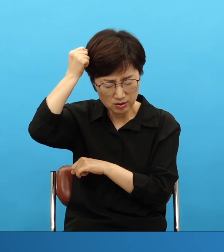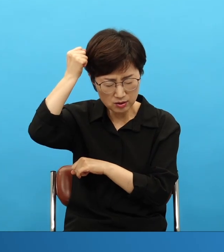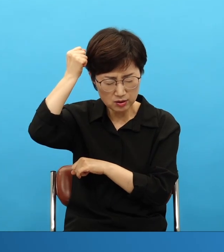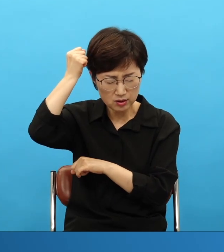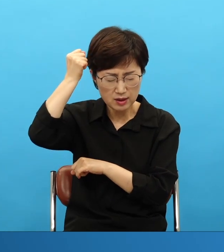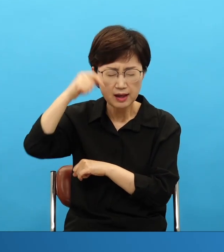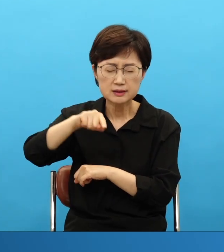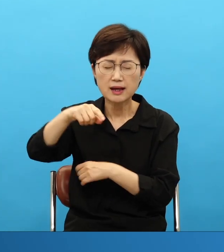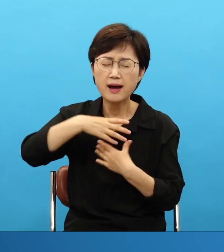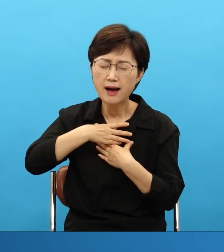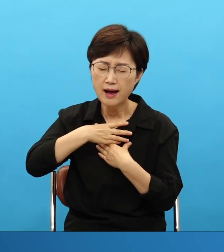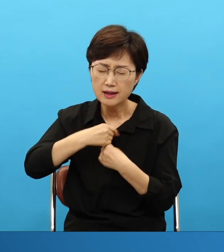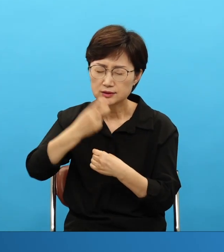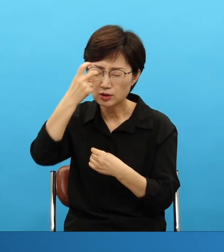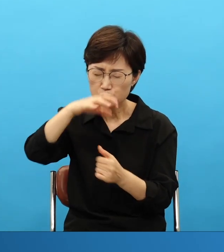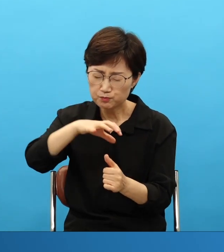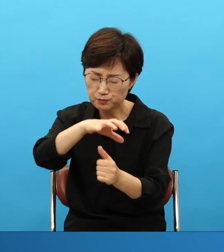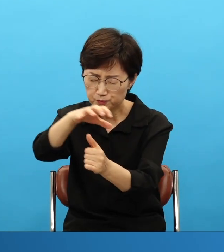지켜